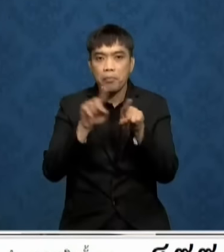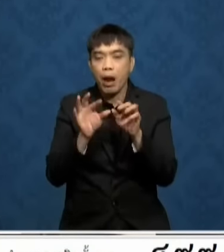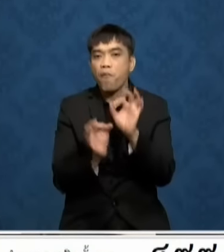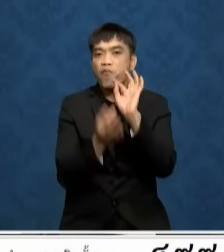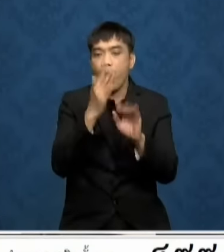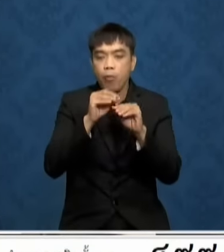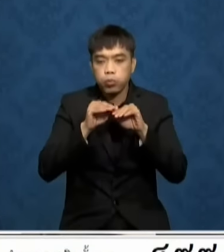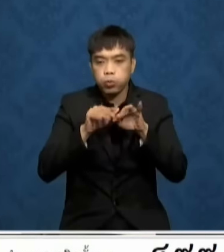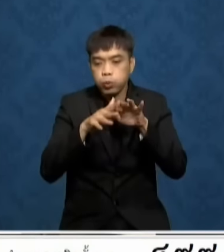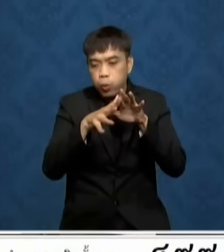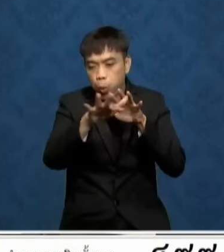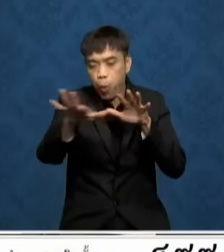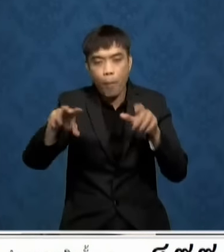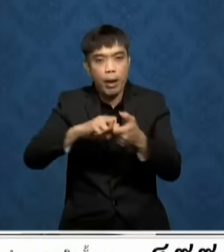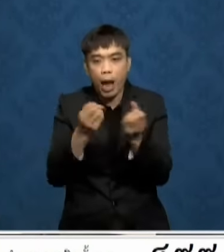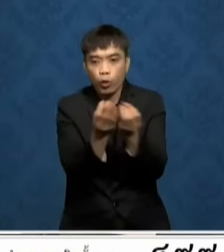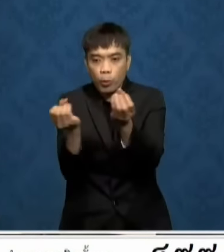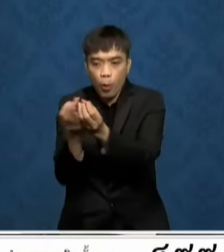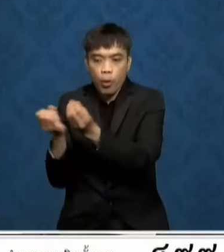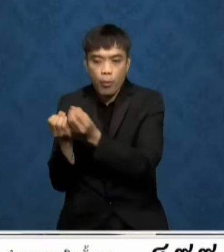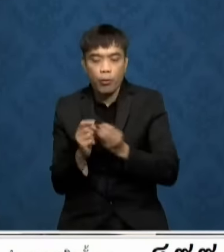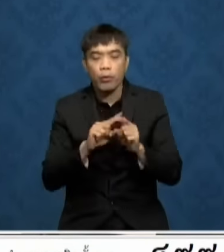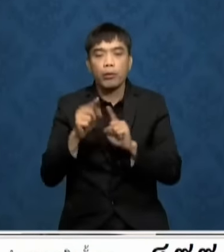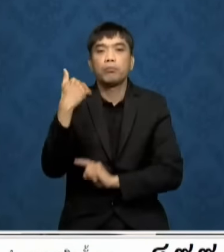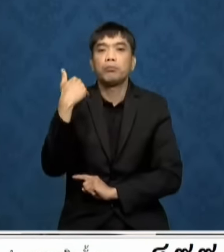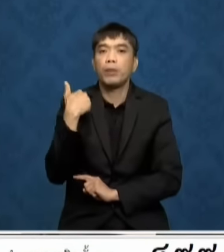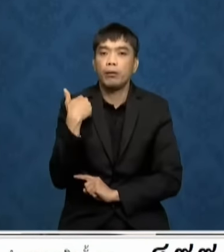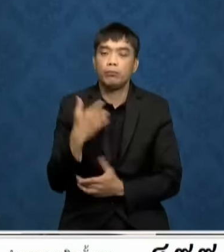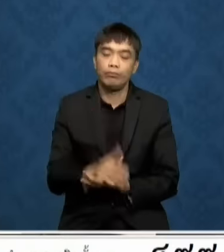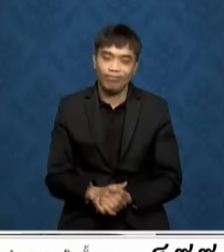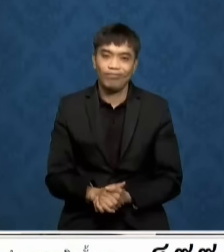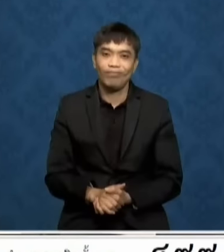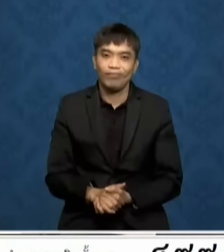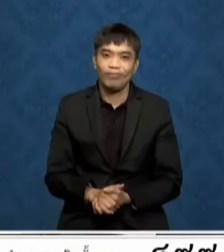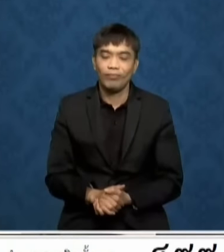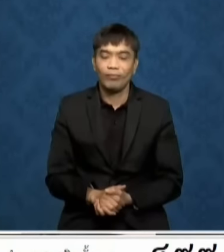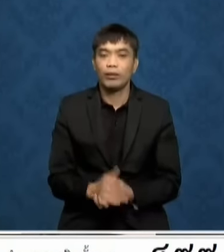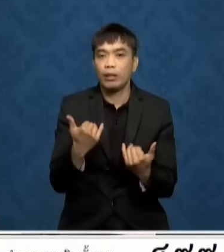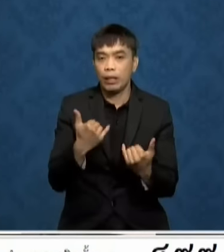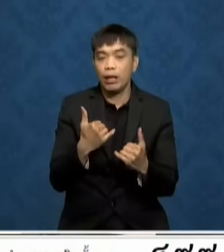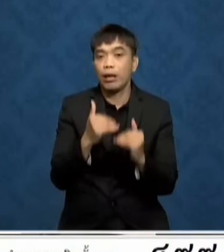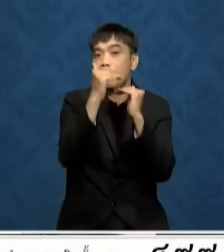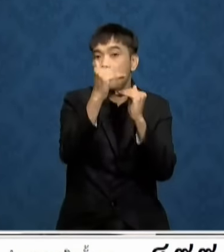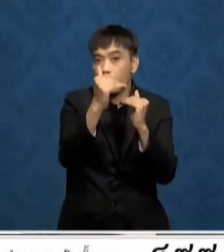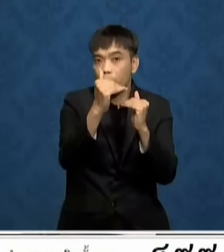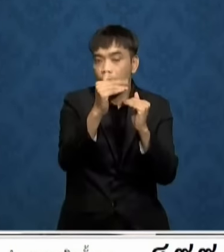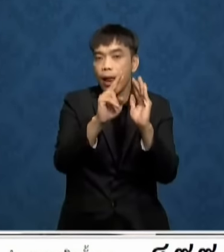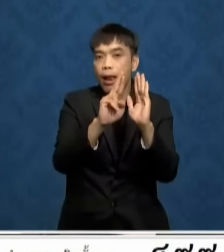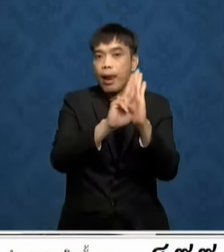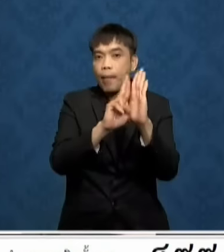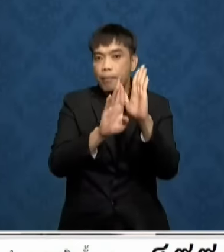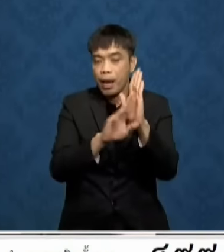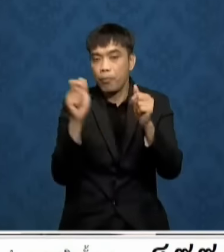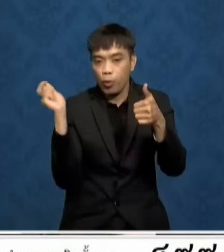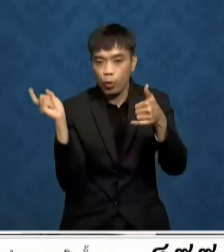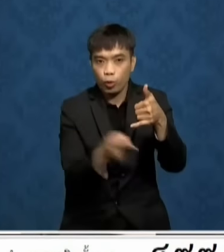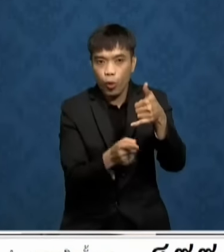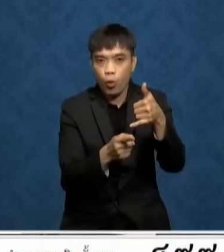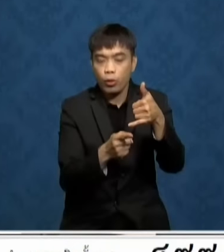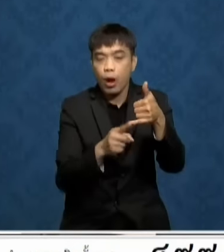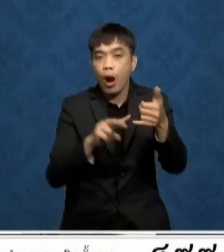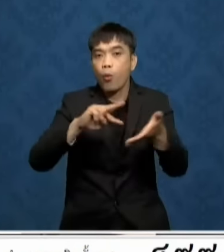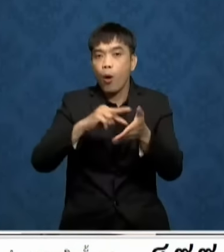ได้เห็นในช่วงทศวรรษที่ผ่านมาไม่เพียงเท่านี้ค่ะการกำหนดบทลงโทษโดยการตัดสิทธิ์เลือกตั้งการตัดสิทธิ์ล